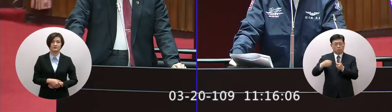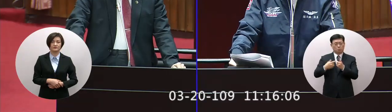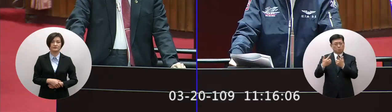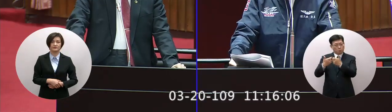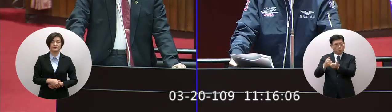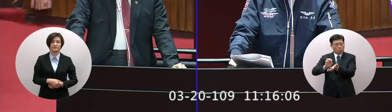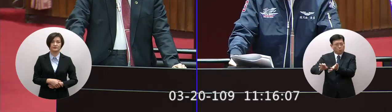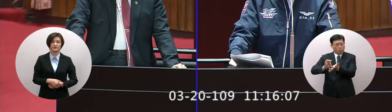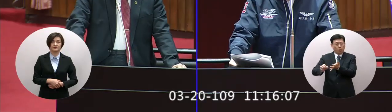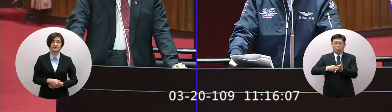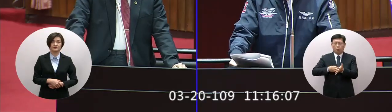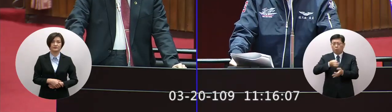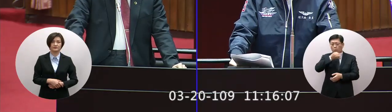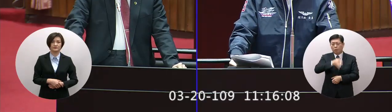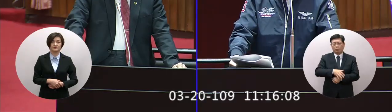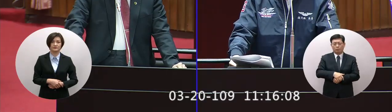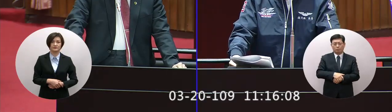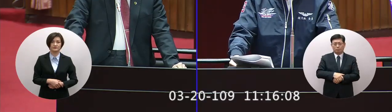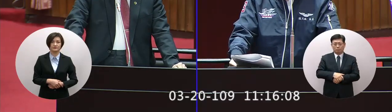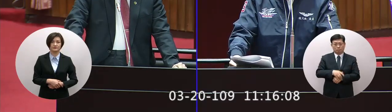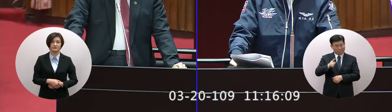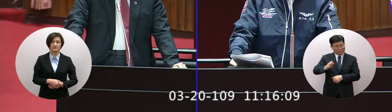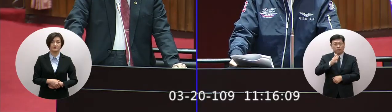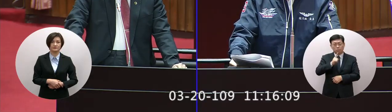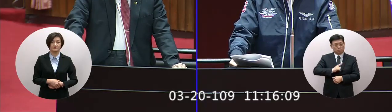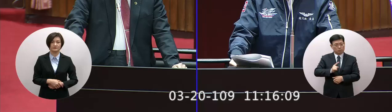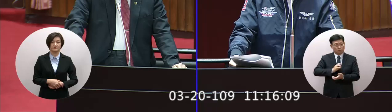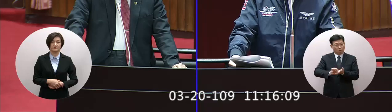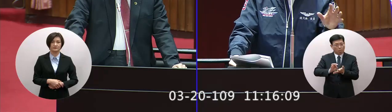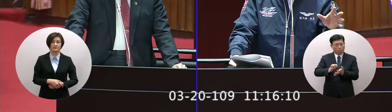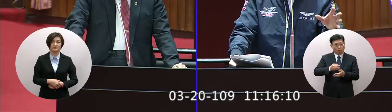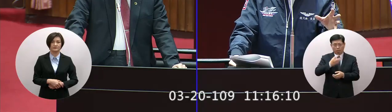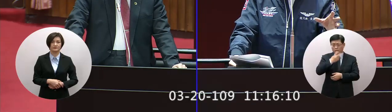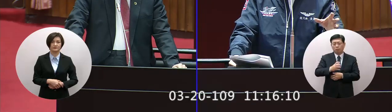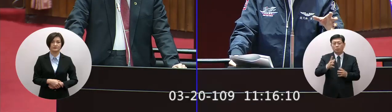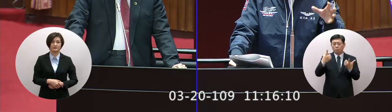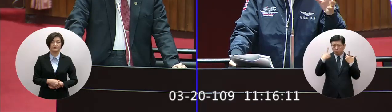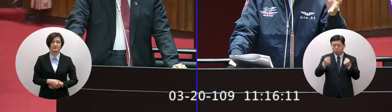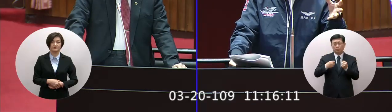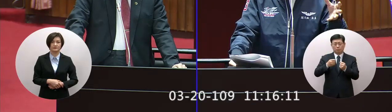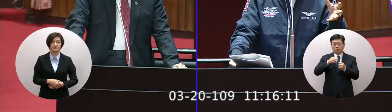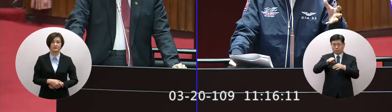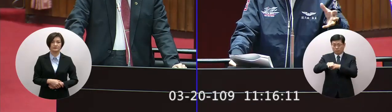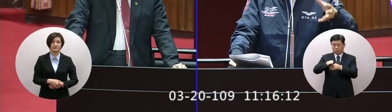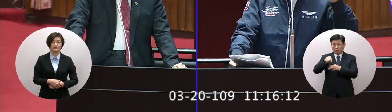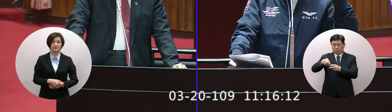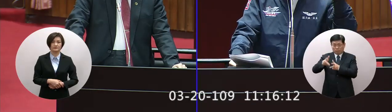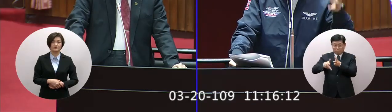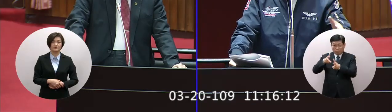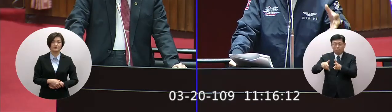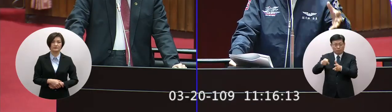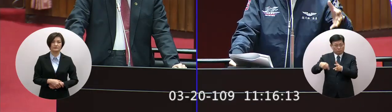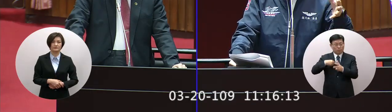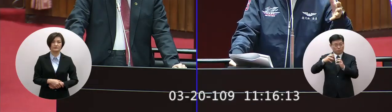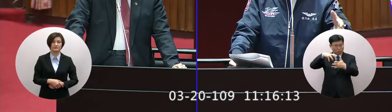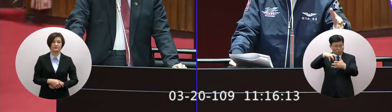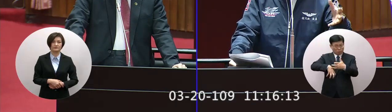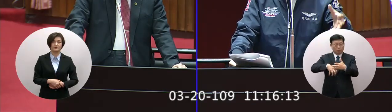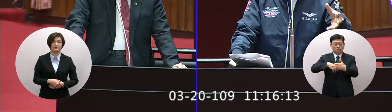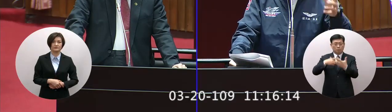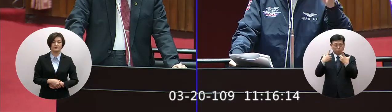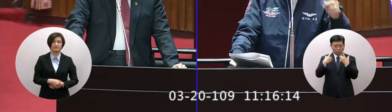足好这个消费者的需要。那这个代价很大，就是说因为汽车工业，尤其是国产车的工业，也是很重